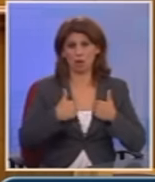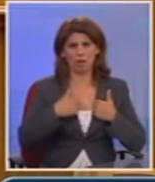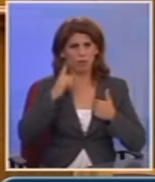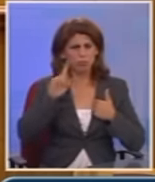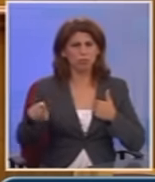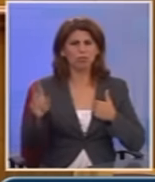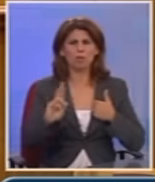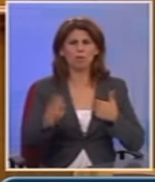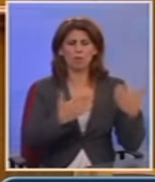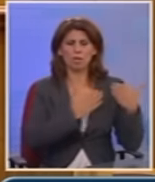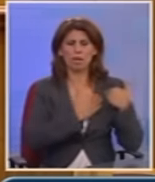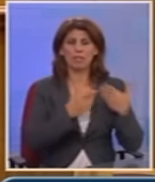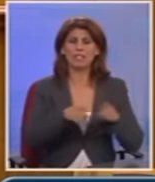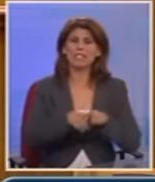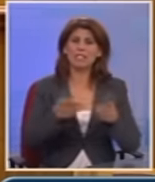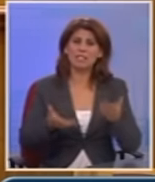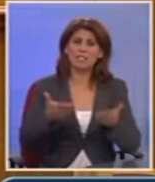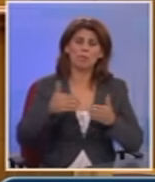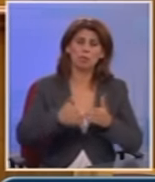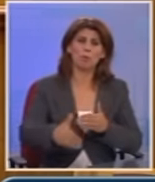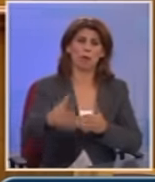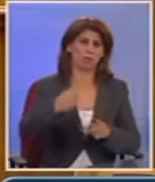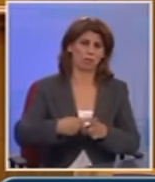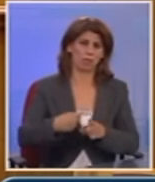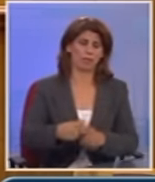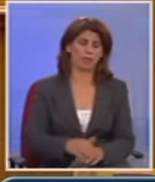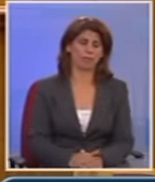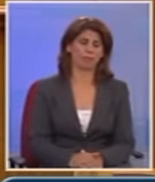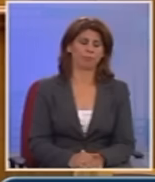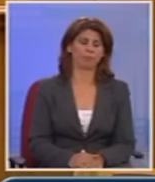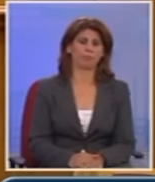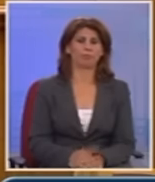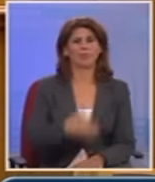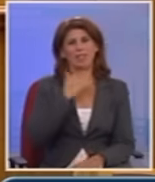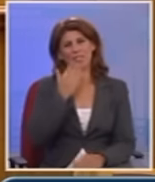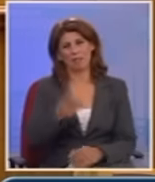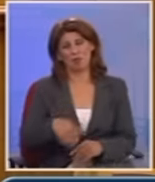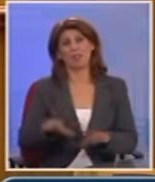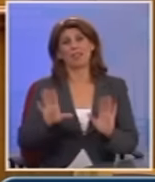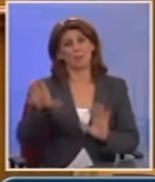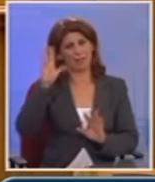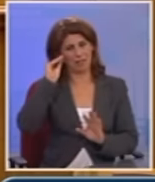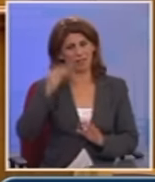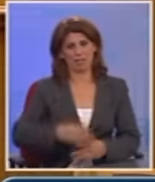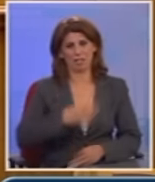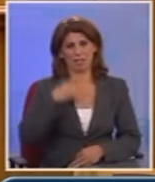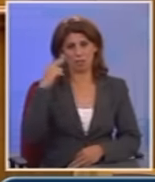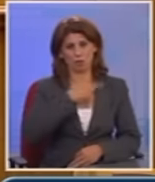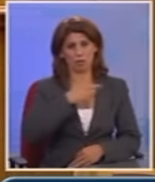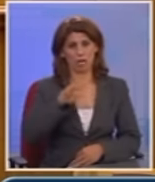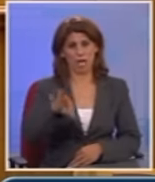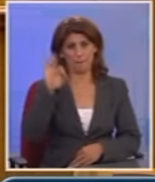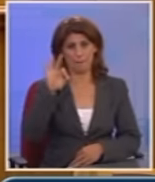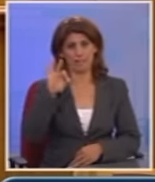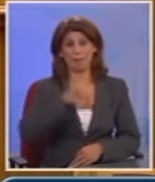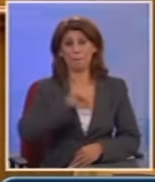που αναλάβατε σε σχέση με το μέλλον της χώρας. Δεν μπορεί να μην αντιληφθήκατε, κύριε Πρωθυπουργέ, ότι η επιλογή